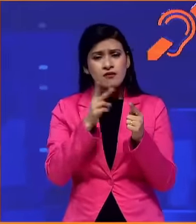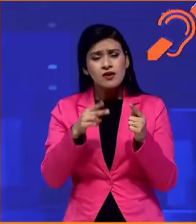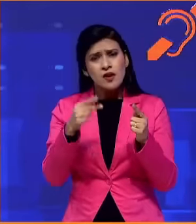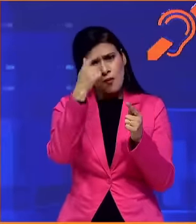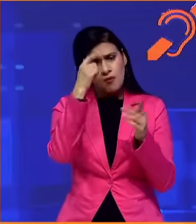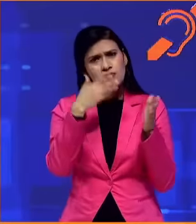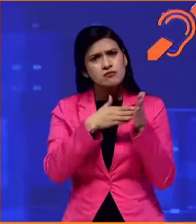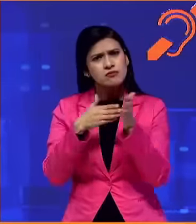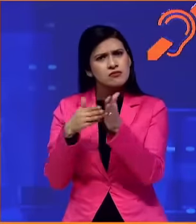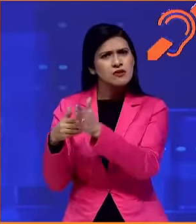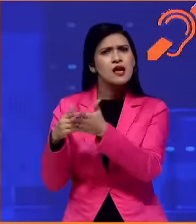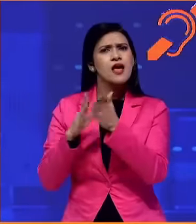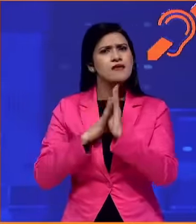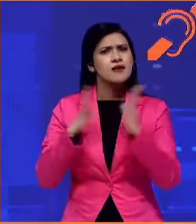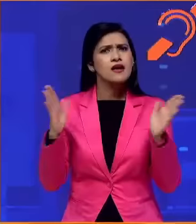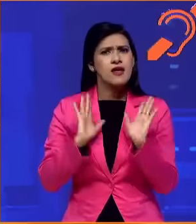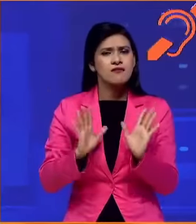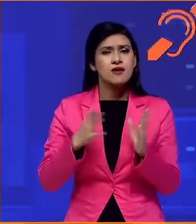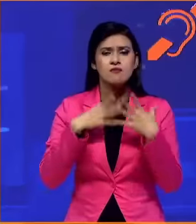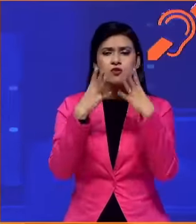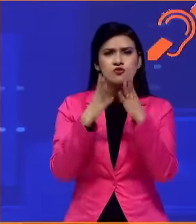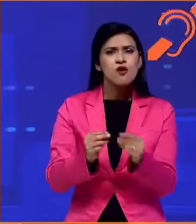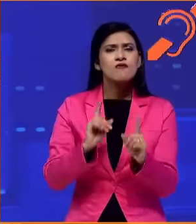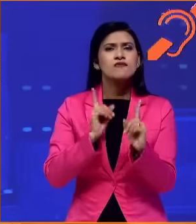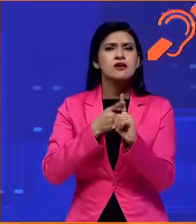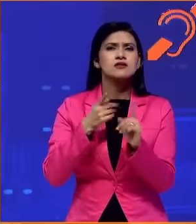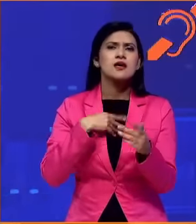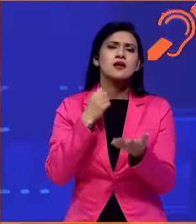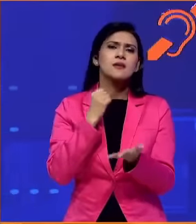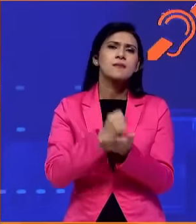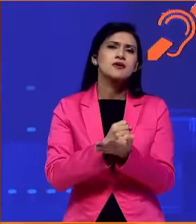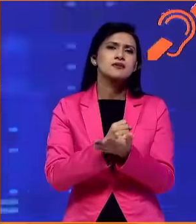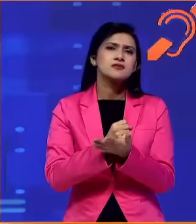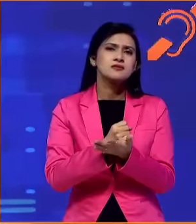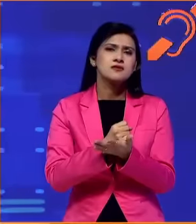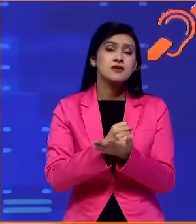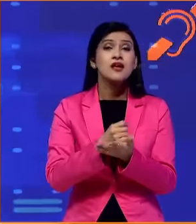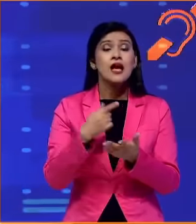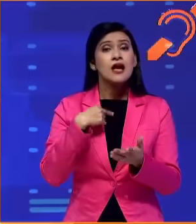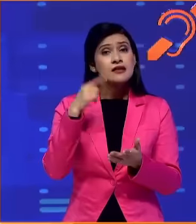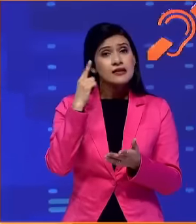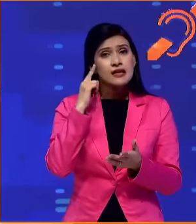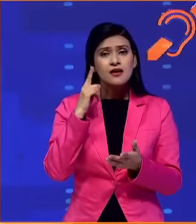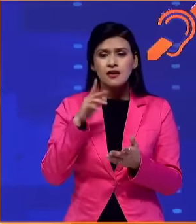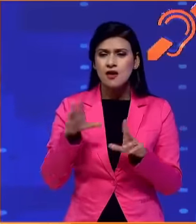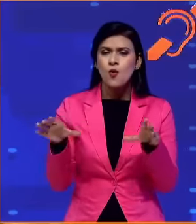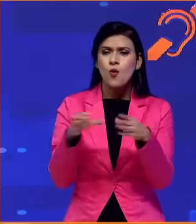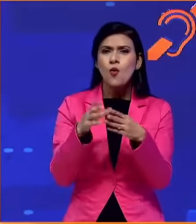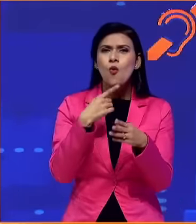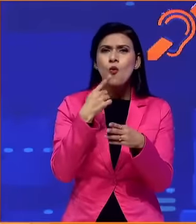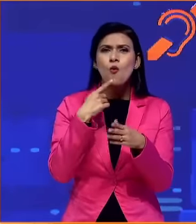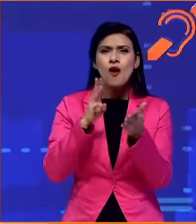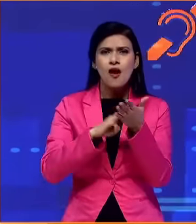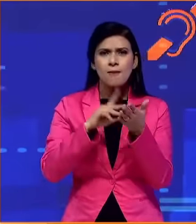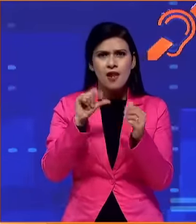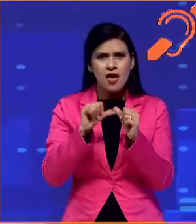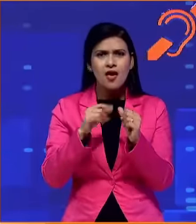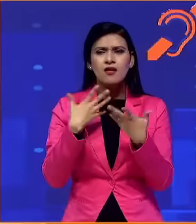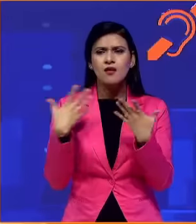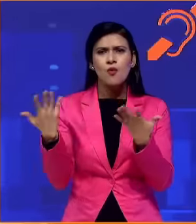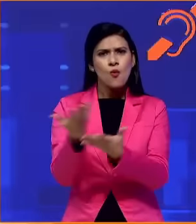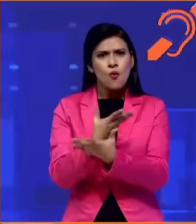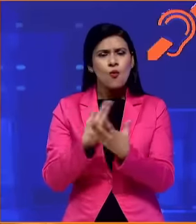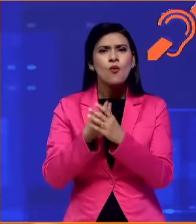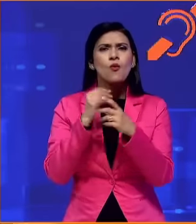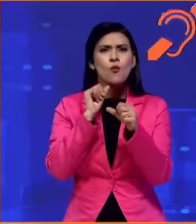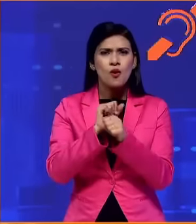दस्तावेजोंकेलीकहोनेऔरनौकरियोंसेसंबंधितमुद्देहैं,औरअगरहमने अपनीसरकारमेंअपनेकर्मचारियोंकोअधिकप्रोत्साहितकियाहोता औरउनकेसाथ सम्मानपूर्वकव्यवहारकियाहोता,तोशायदहमें